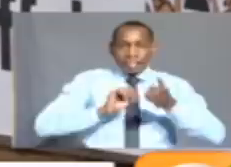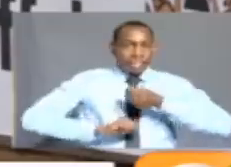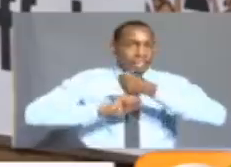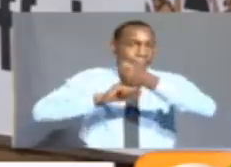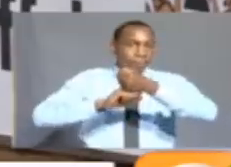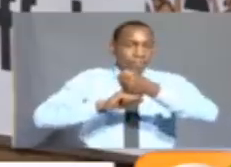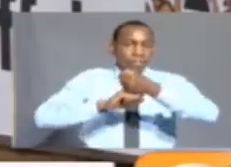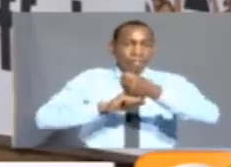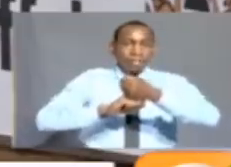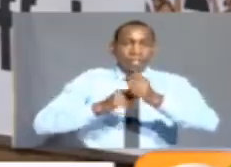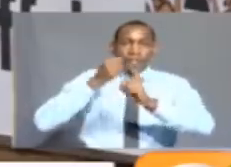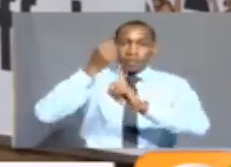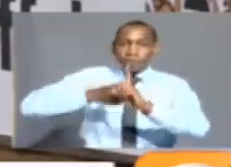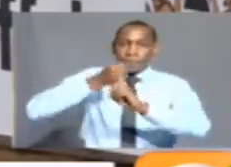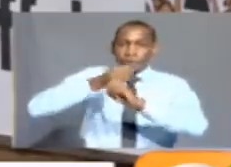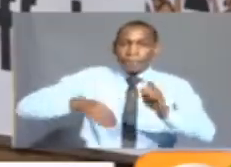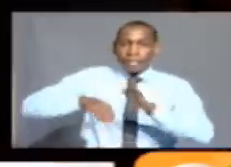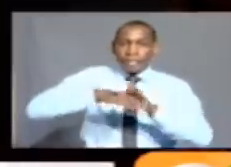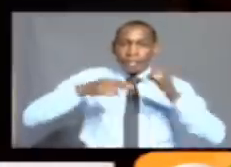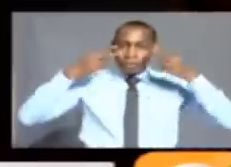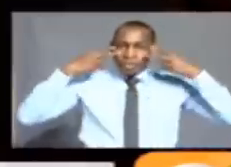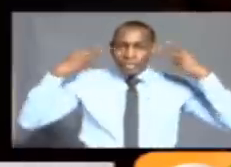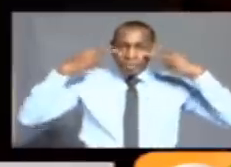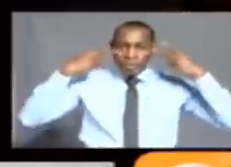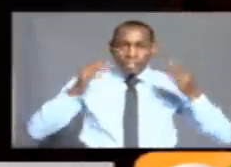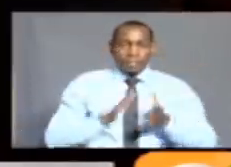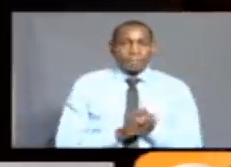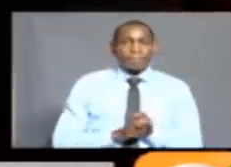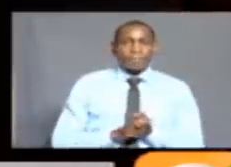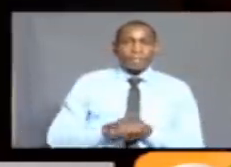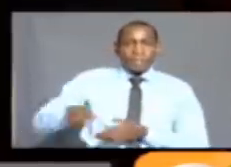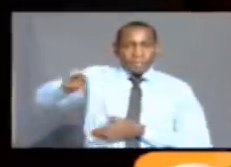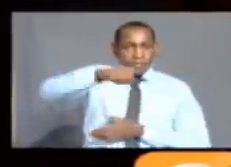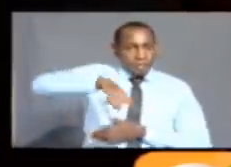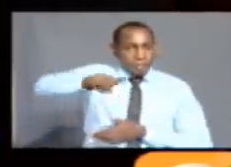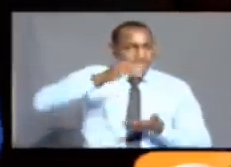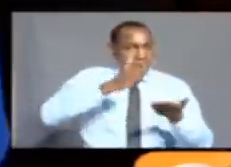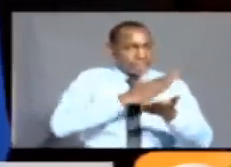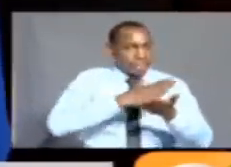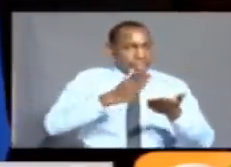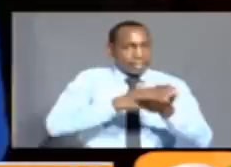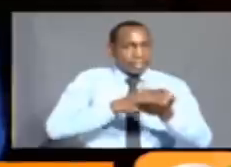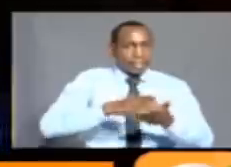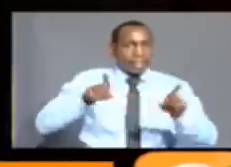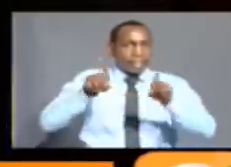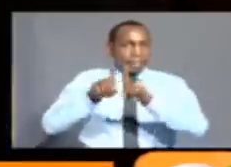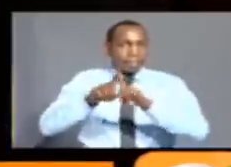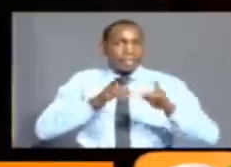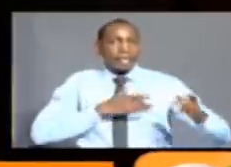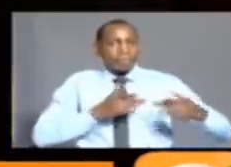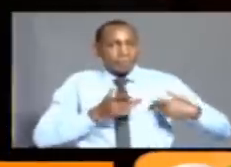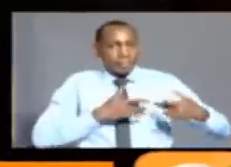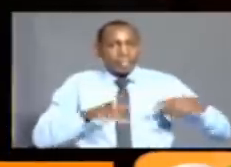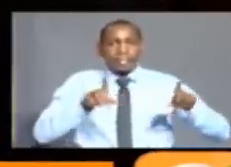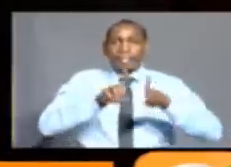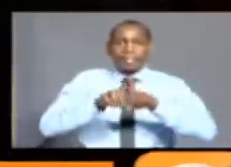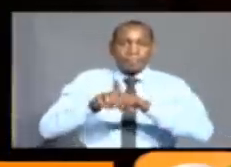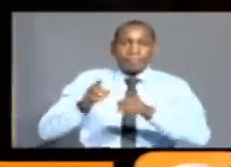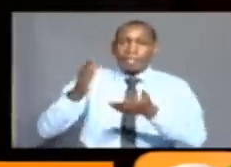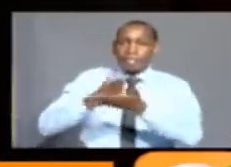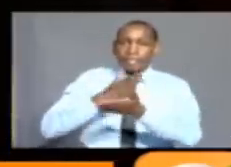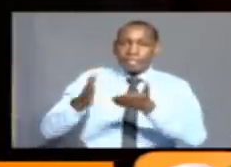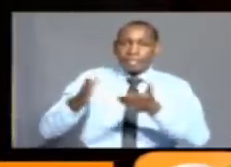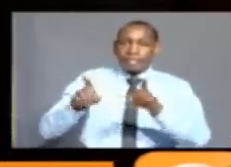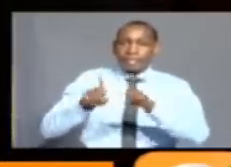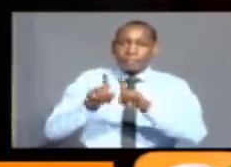mkono katika vita dhidi ya ugaidi. Because I think we share the same not only the same concerns but also we share the